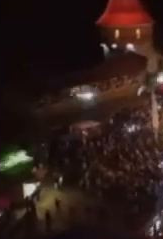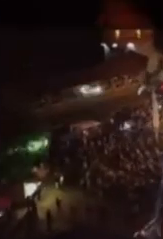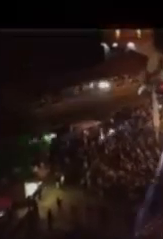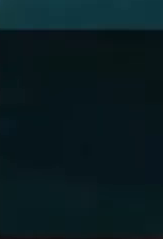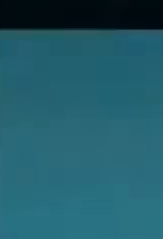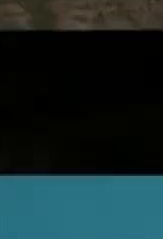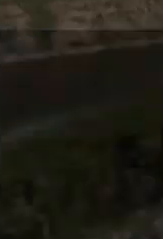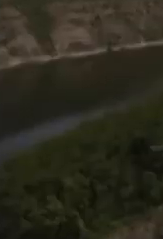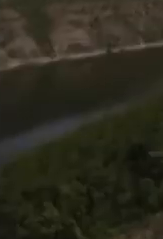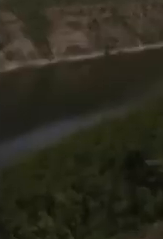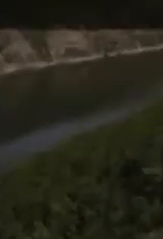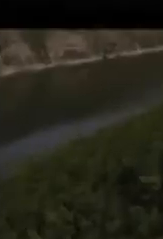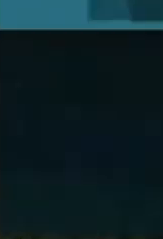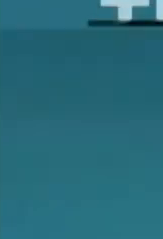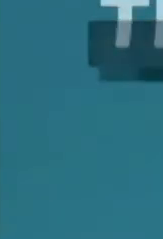Музика